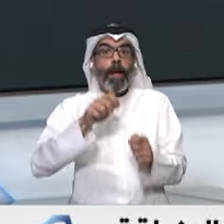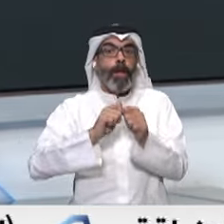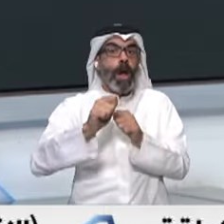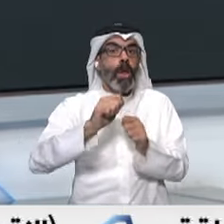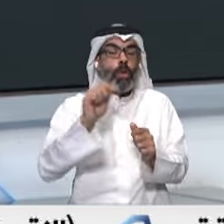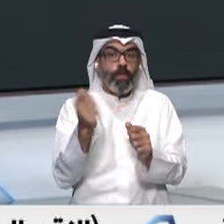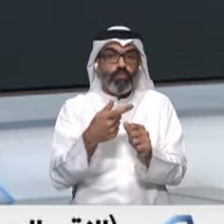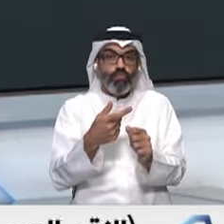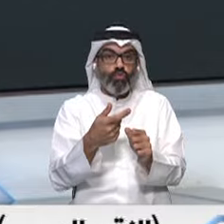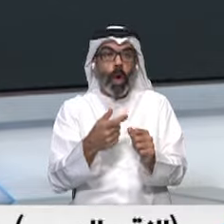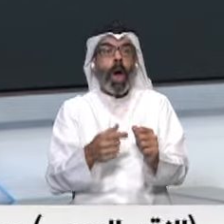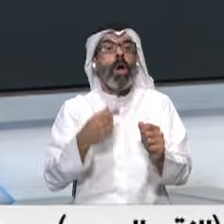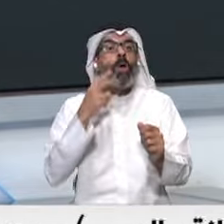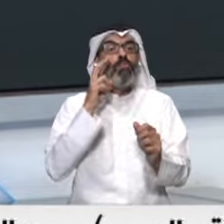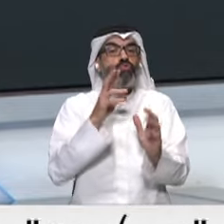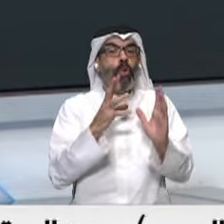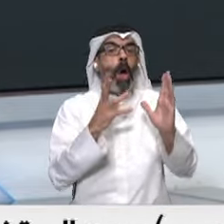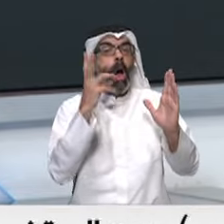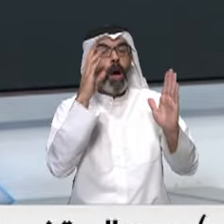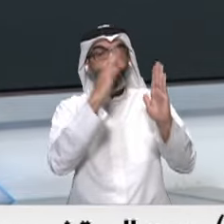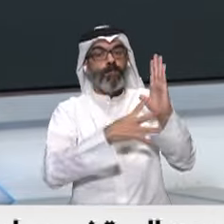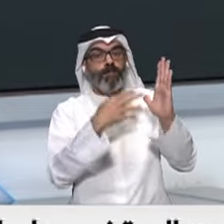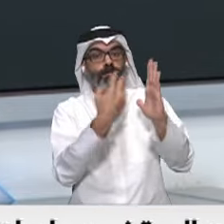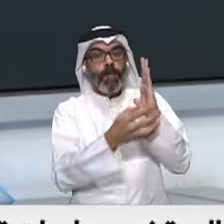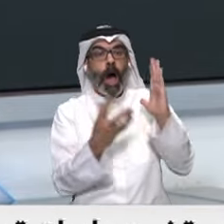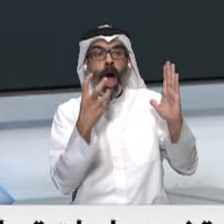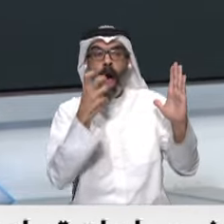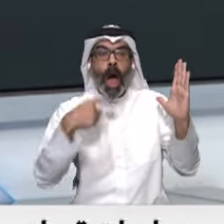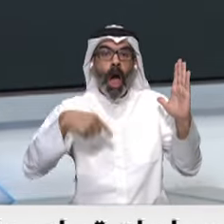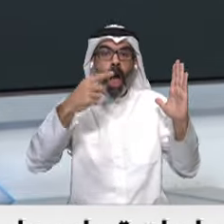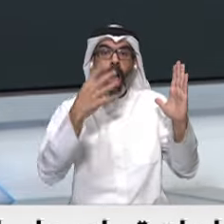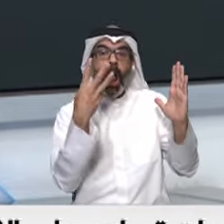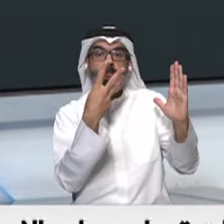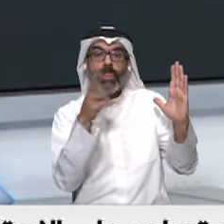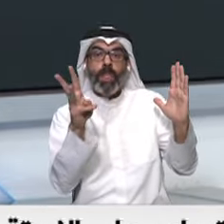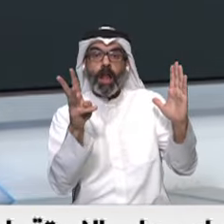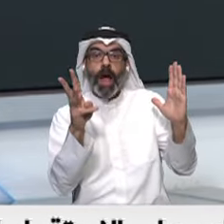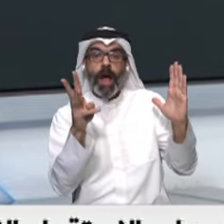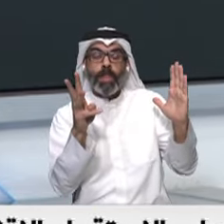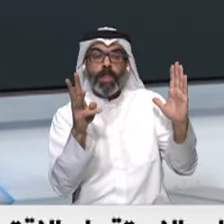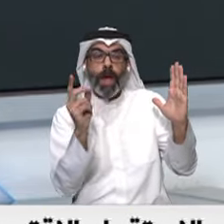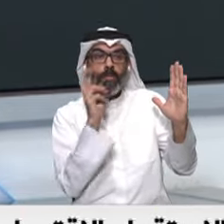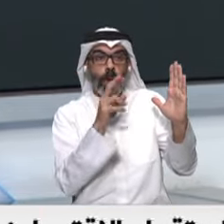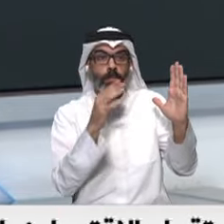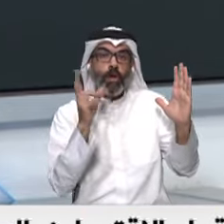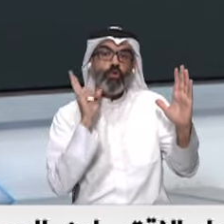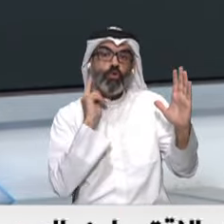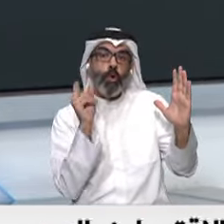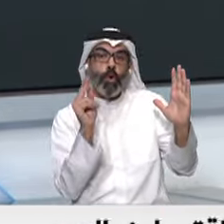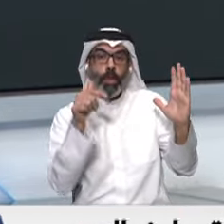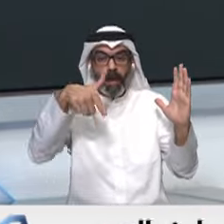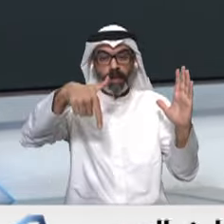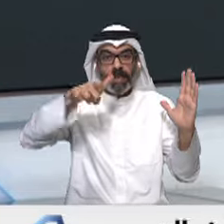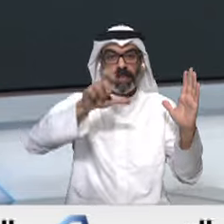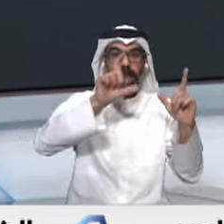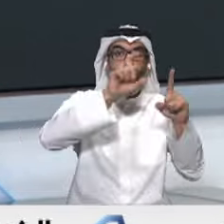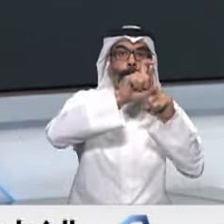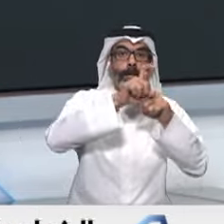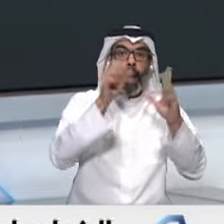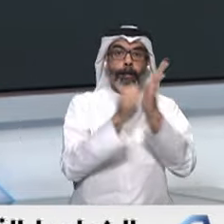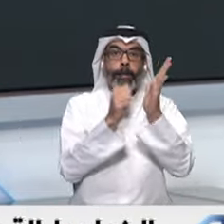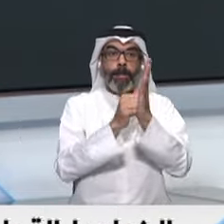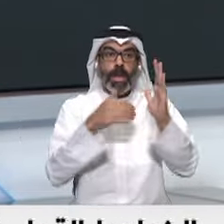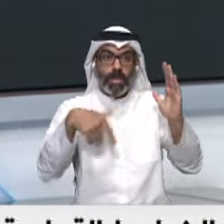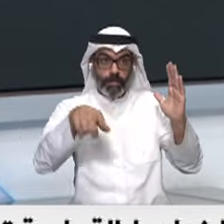الساعه سرعه الرياح حاليا تنشط على فترات درجه الحراره حاليا 30 درجه مئويه الرطوبه نسبيه في المناطق السكنيه حول